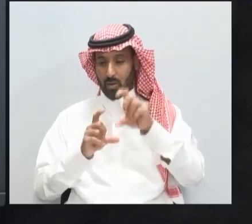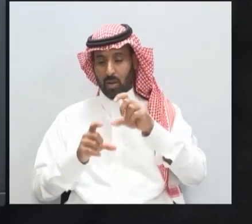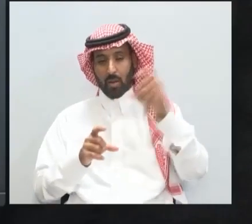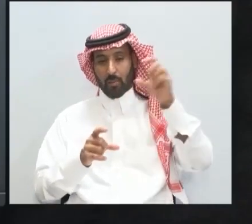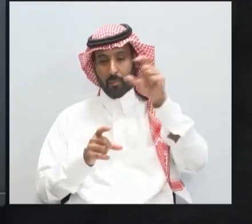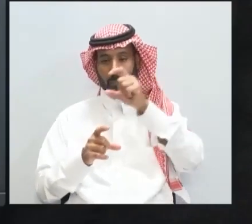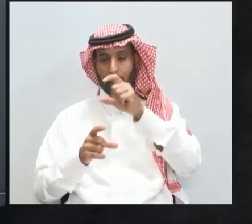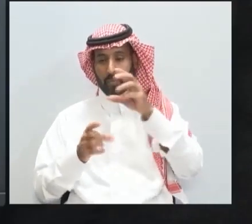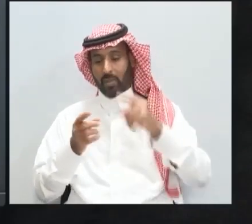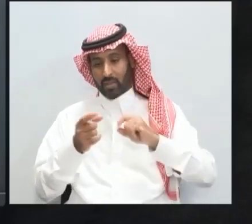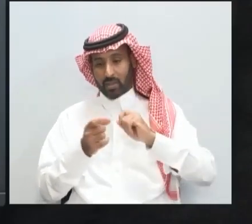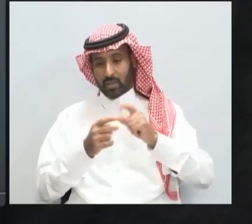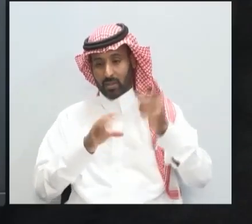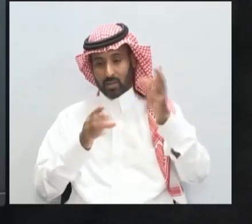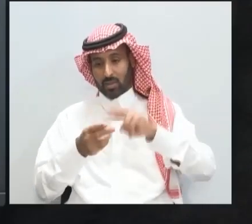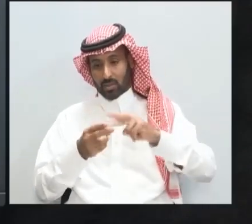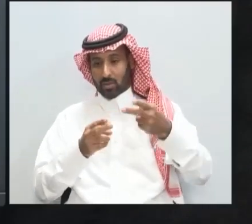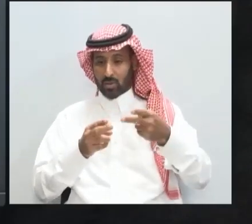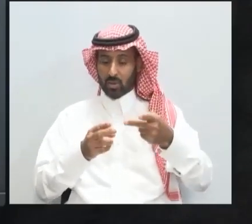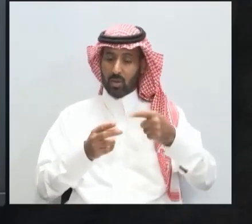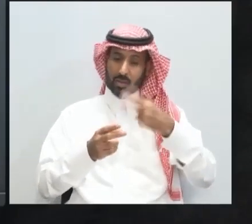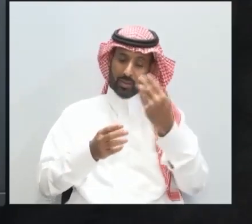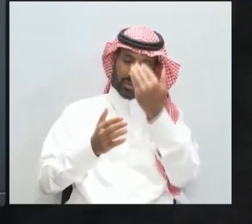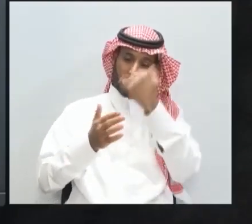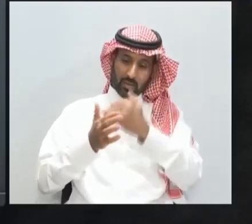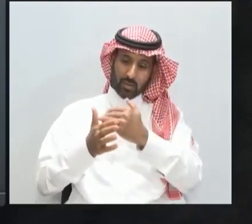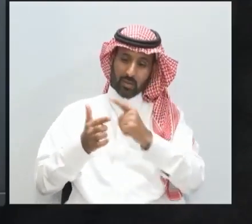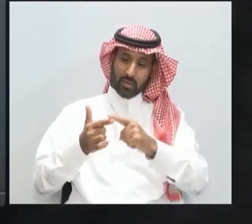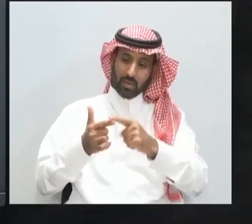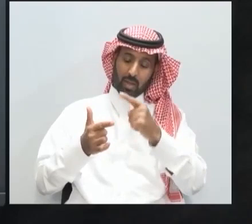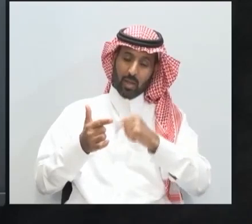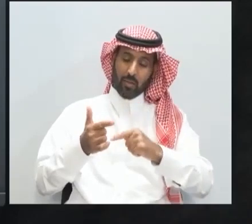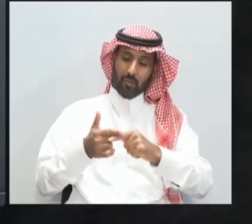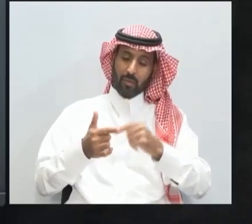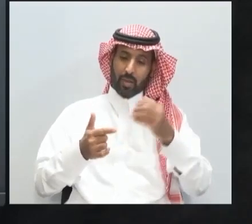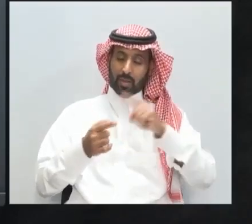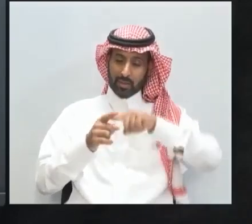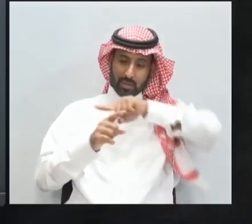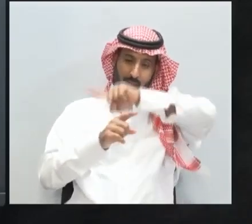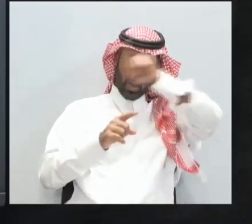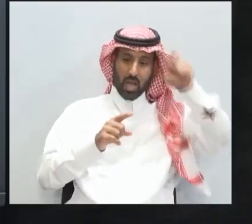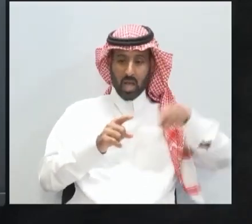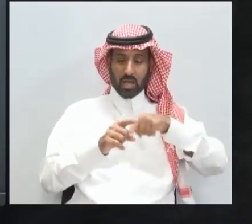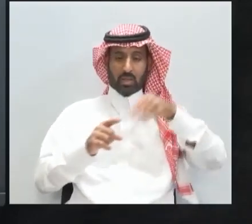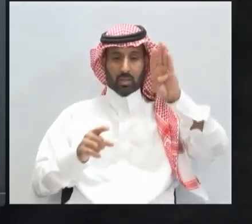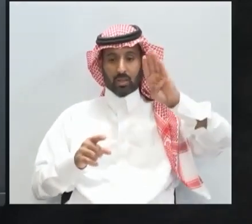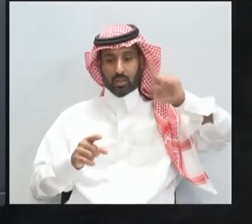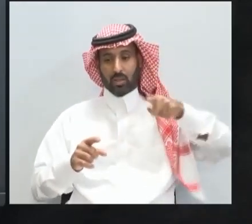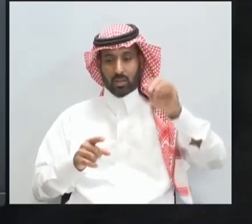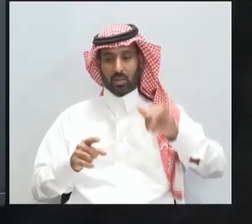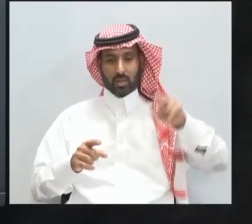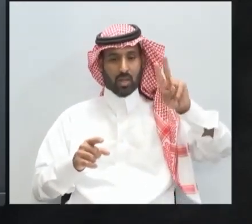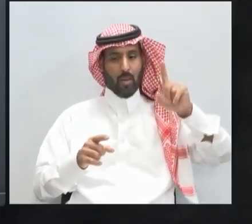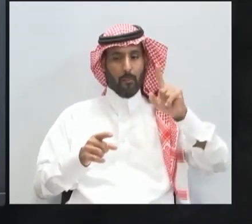كربونيه ناتج المركبات الكربونيه سوف ينتقل للمرحله الثانيه وهي مرحله كريبس او حلقه كليبس بينما نواقل الطاقه سوف